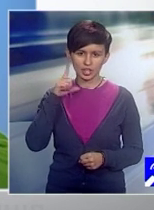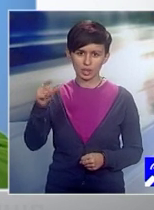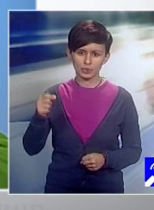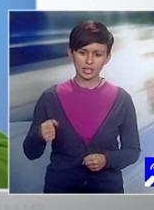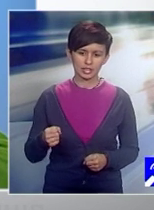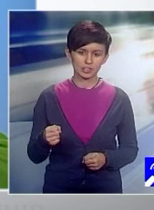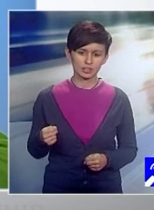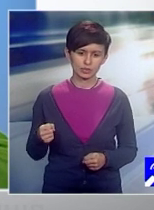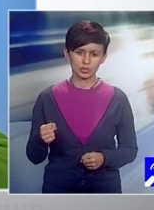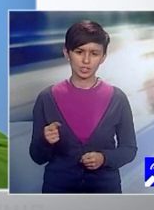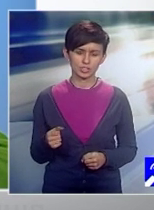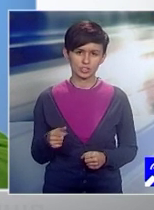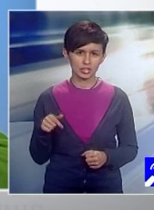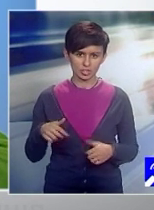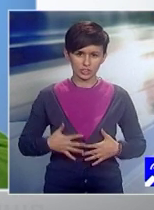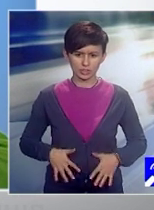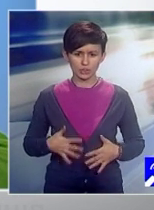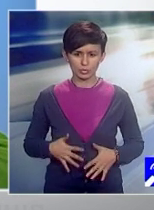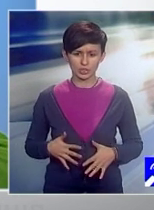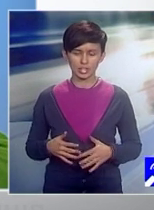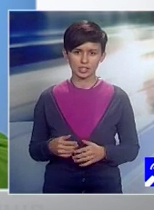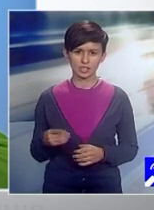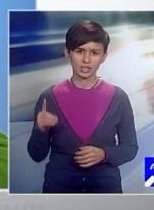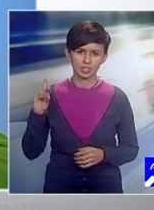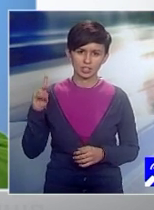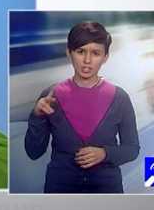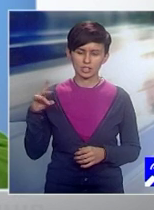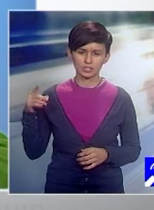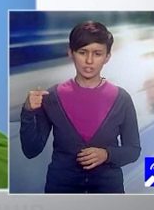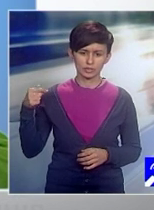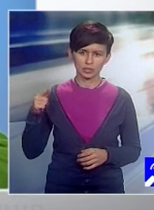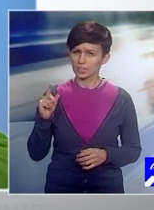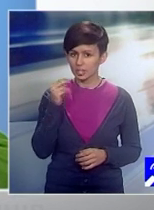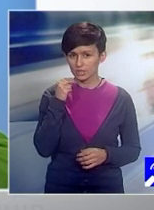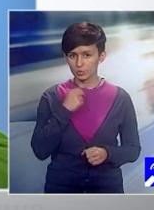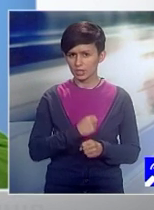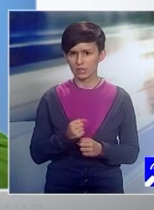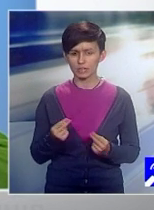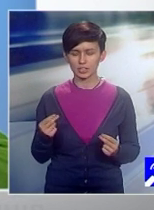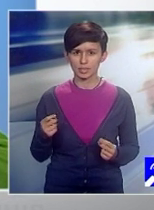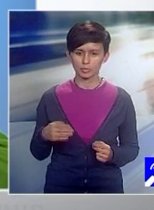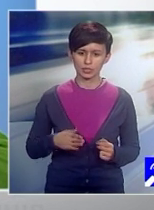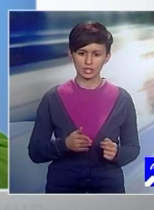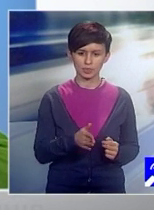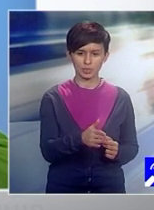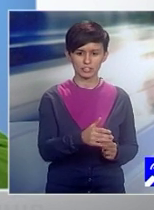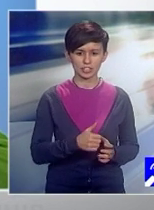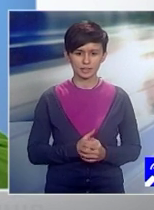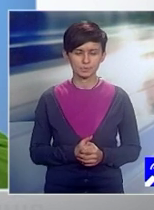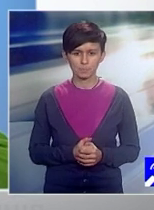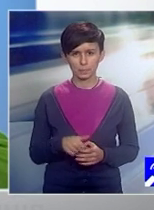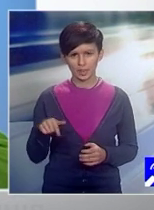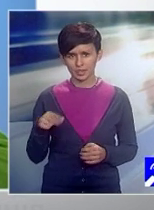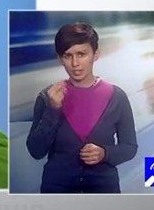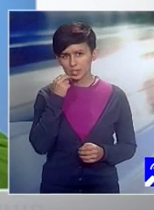fapt, haholii, acești oameni din Sfântul Gheorghe, nu mănâncă chiar așa de mult pește. Mănâncă la